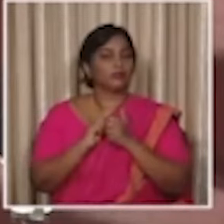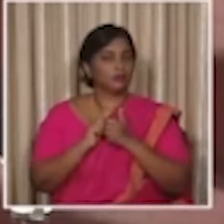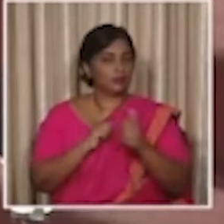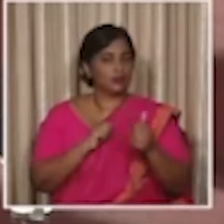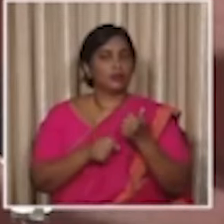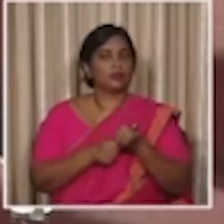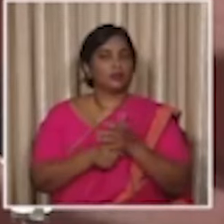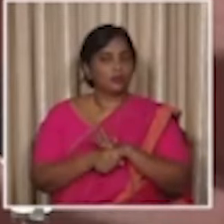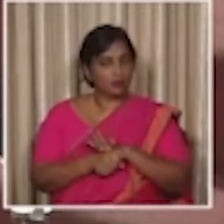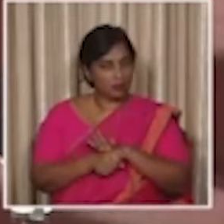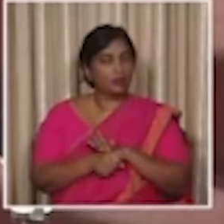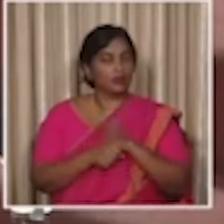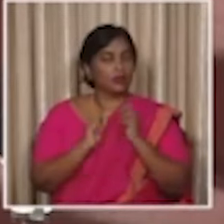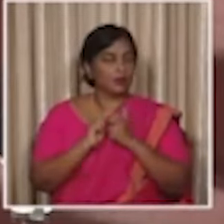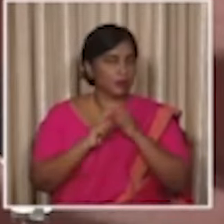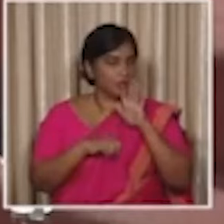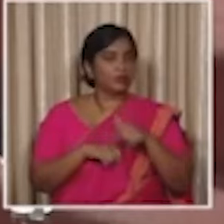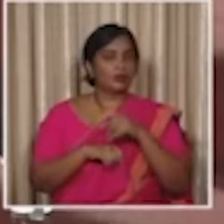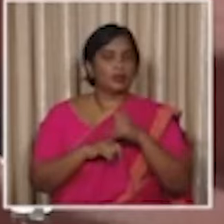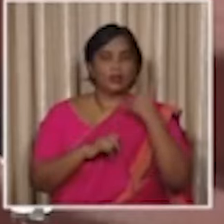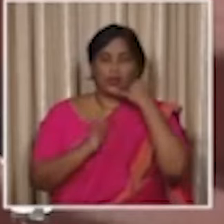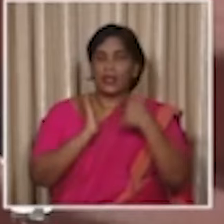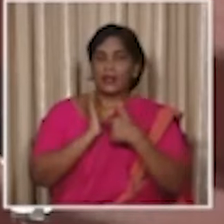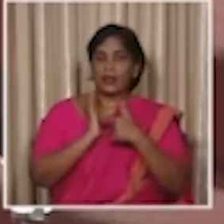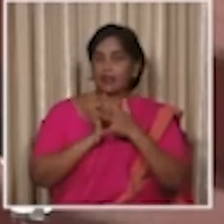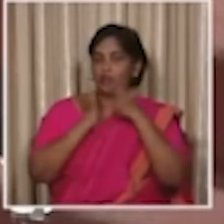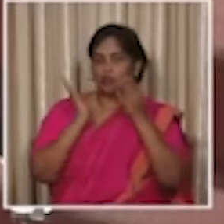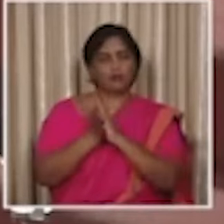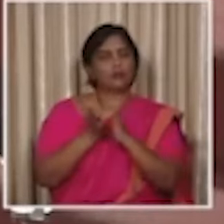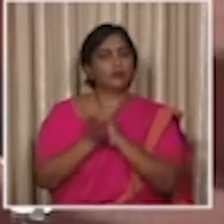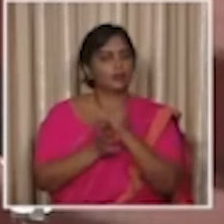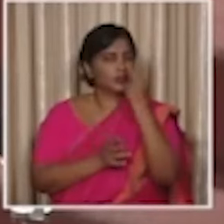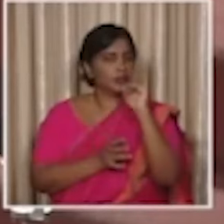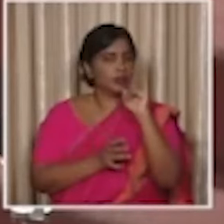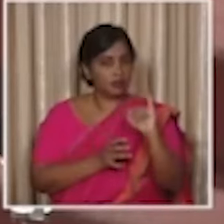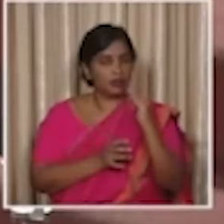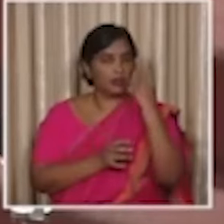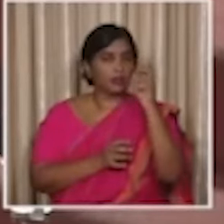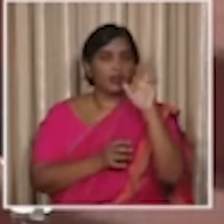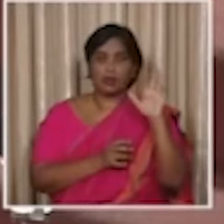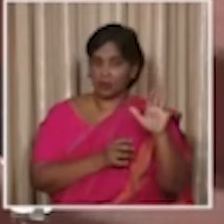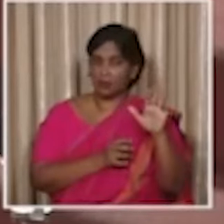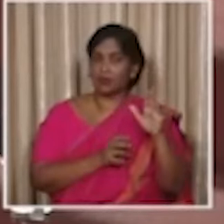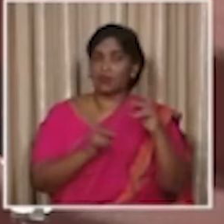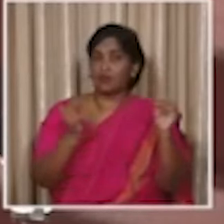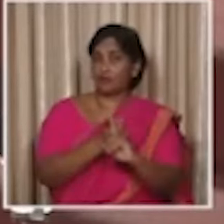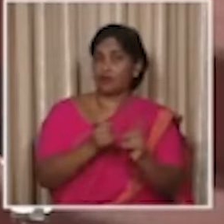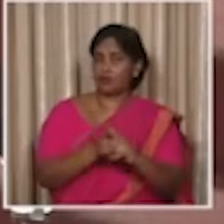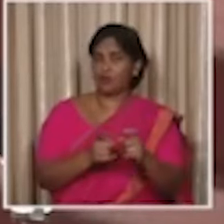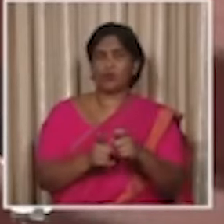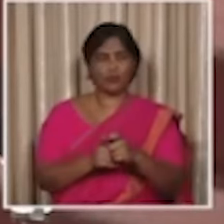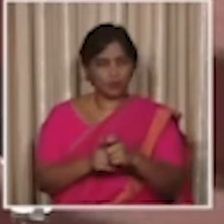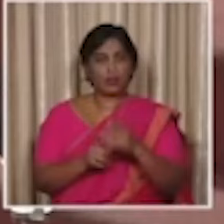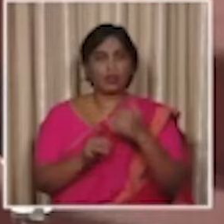कोविड 19 आपु वेलावे मे टेलिकॉम आयतने विशाल कार्यभारयक् करा 2006 2009 महा युद्धकट पटलिच्च